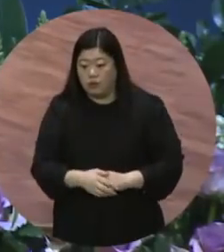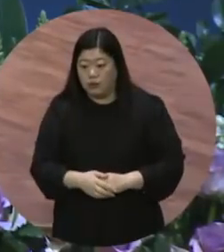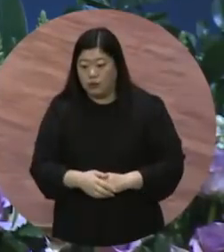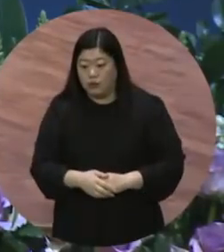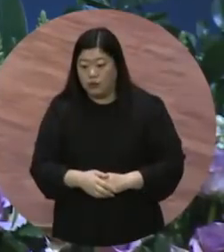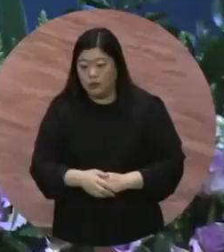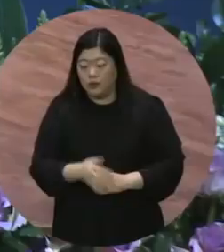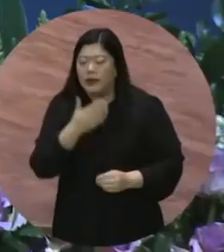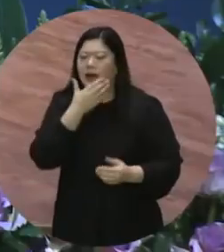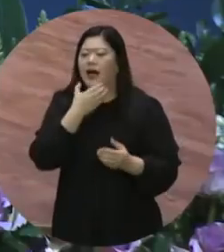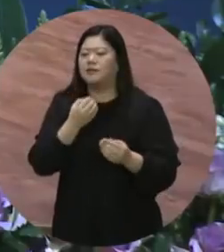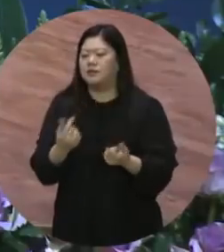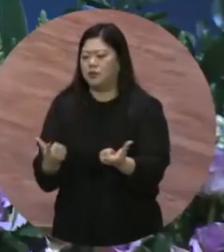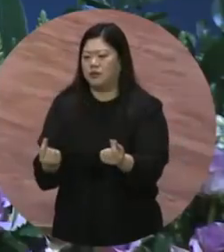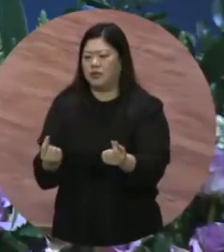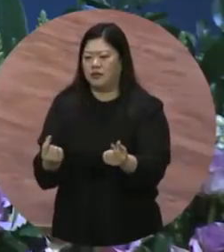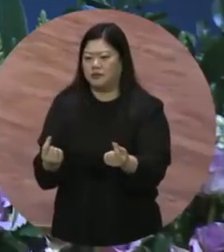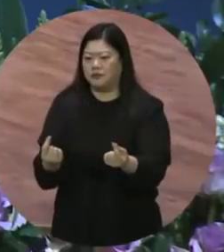모습이라는 거죠. 그래서